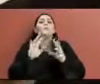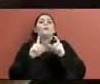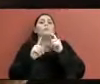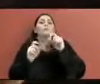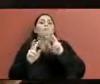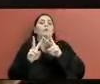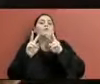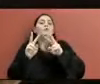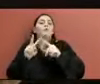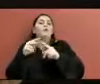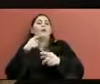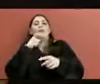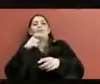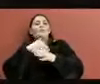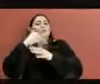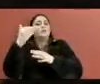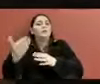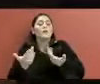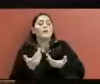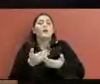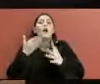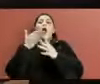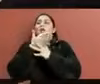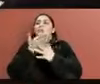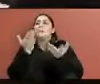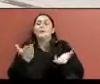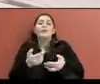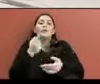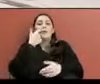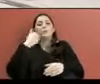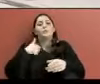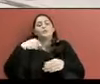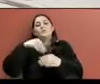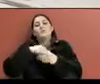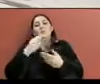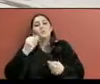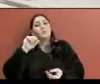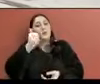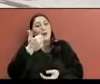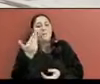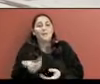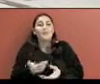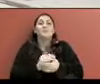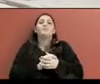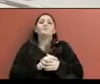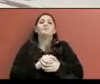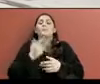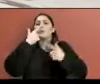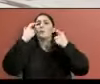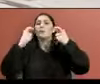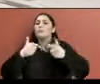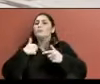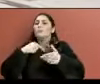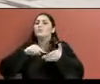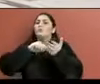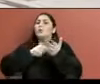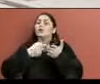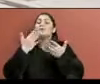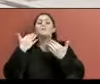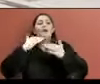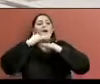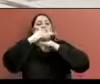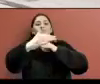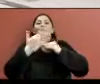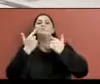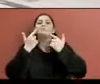biz erişilebilirlik noktasında da Gölcük bizim için çok çok önemli. Bu noktada Gölcük'te sahil